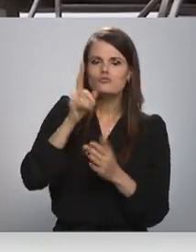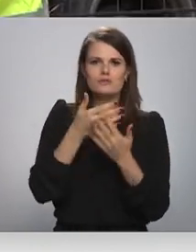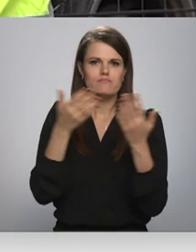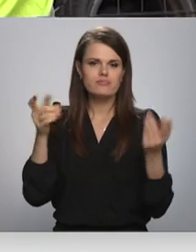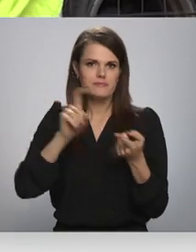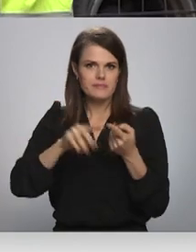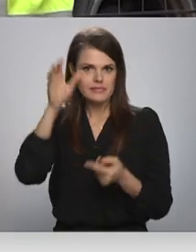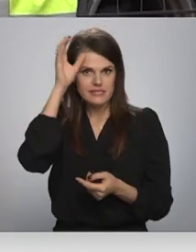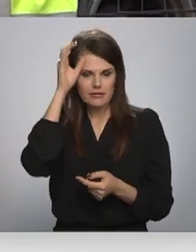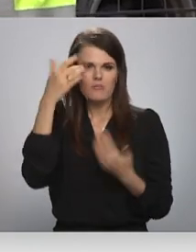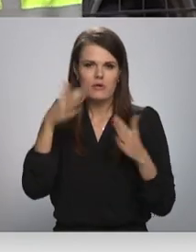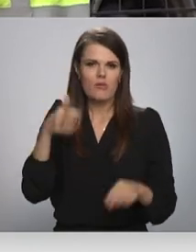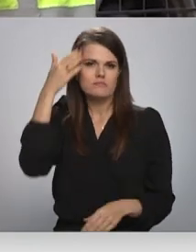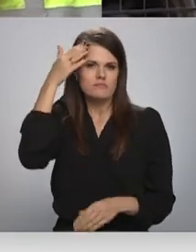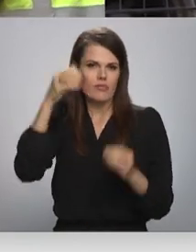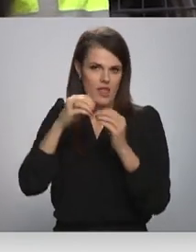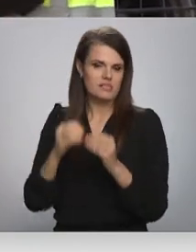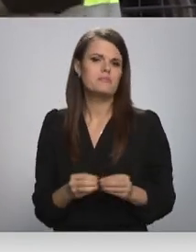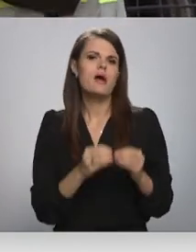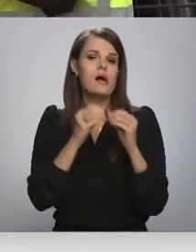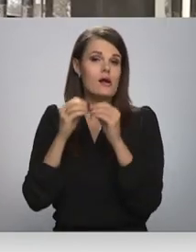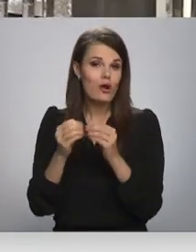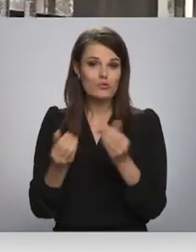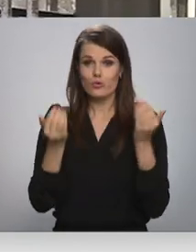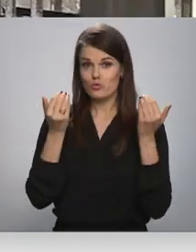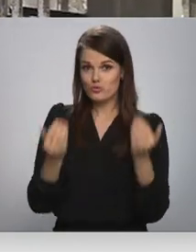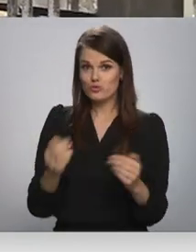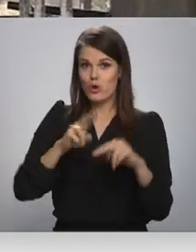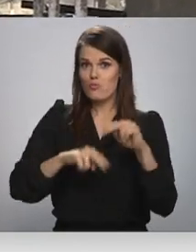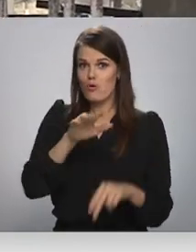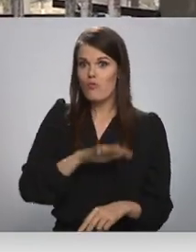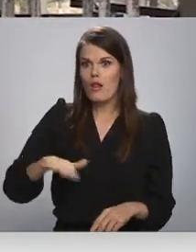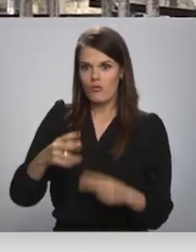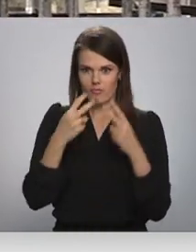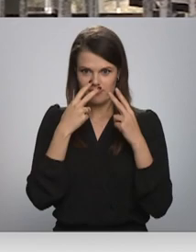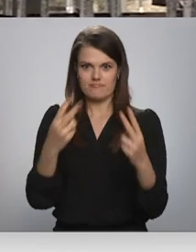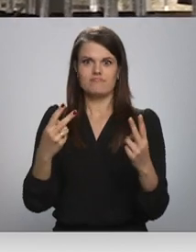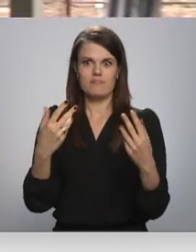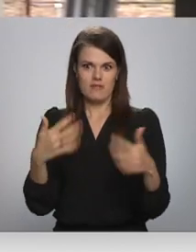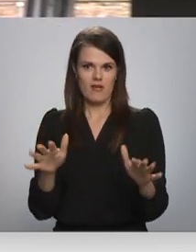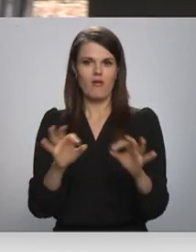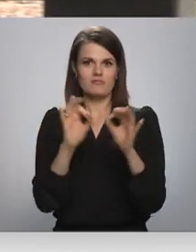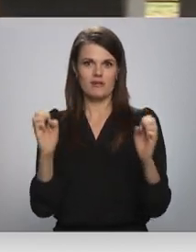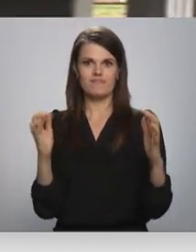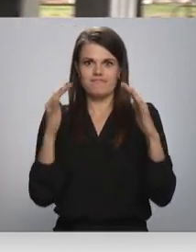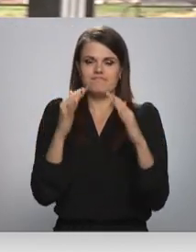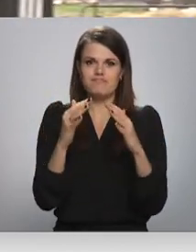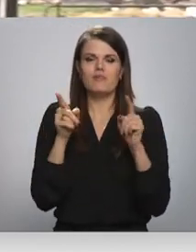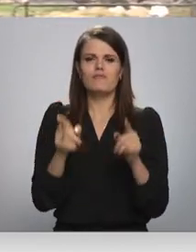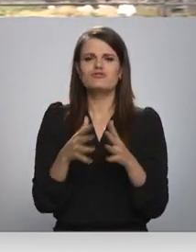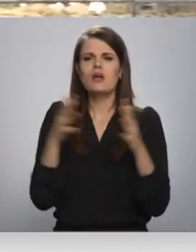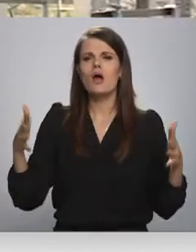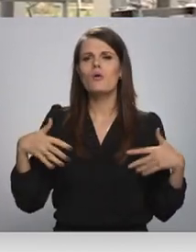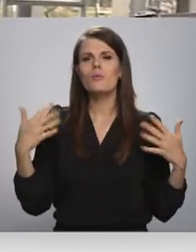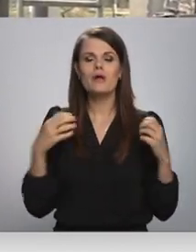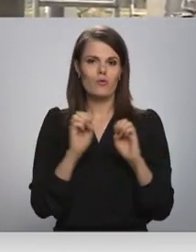zinātnēm, lolojas jau vairāk nekā 10 gadus. Šodien, kad būlaukumā jau redzamas centra aprises, viņš ar milzu gandarījumu stāsta,